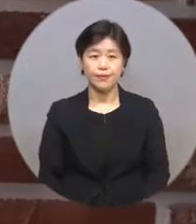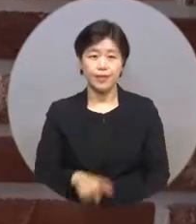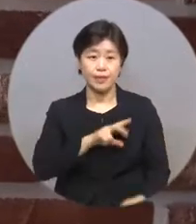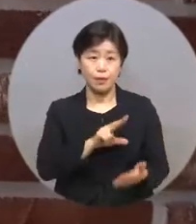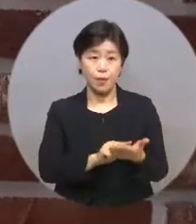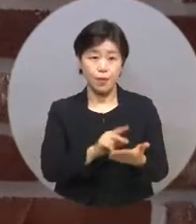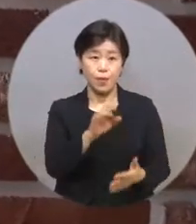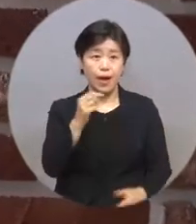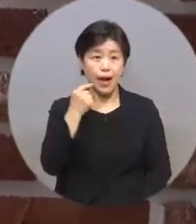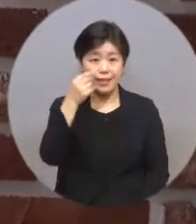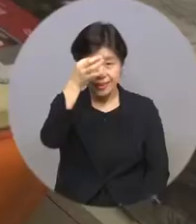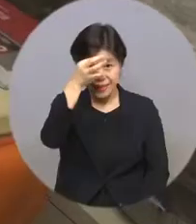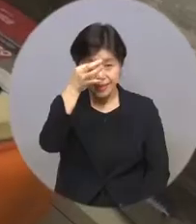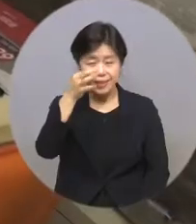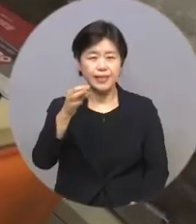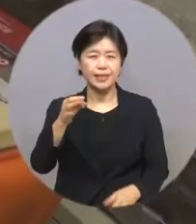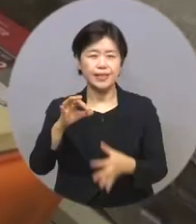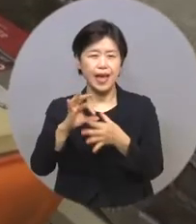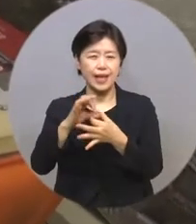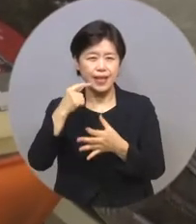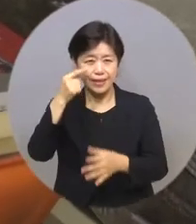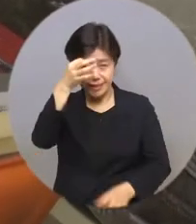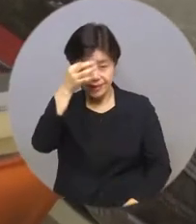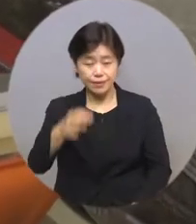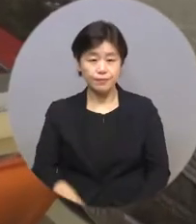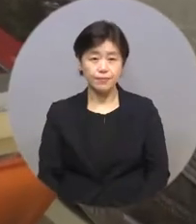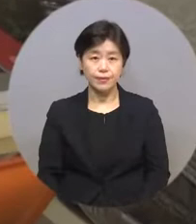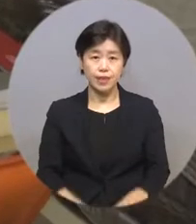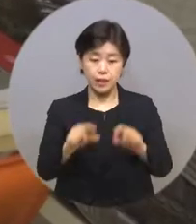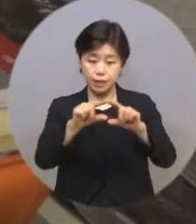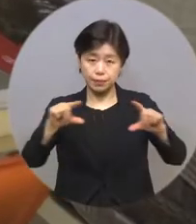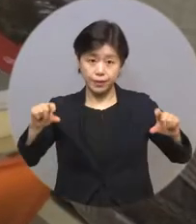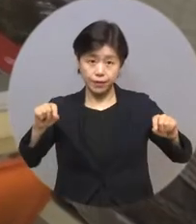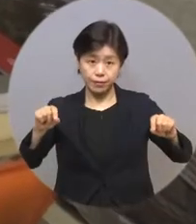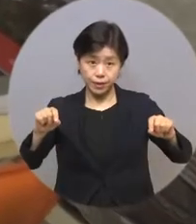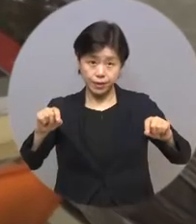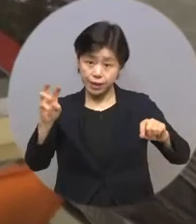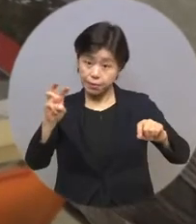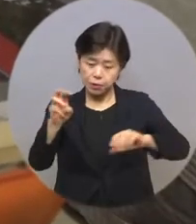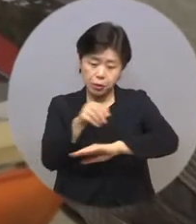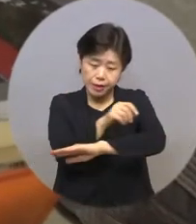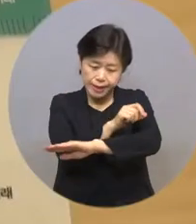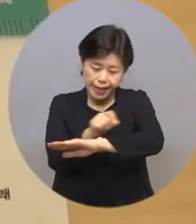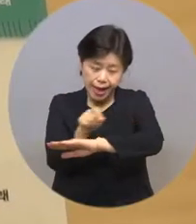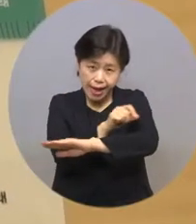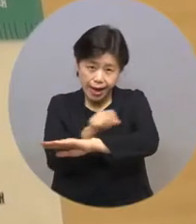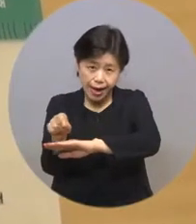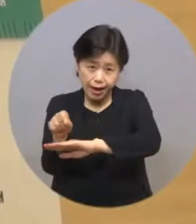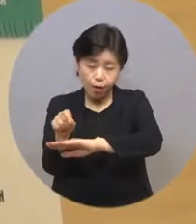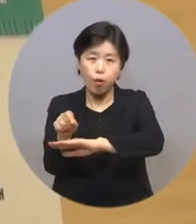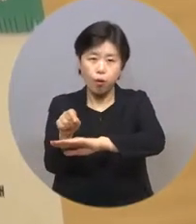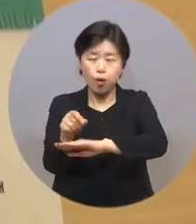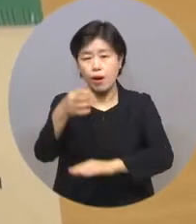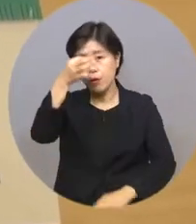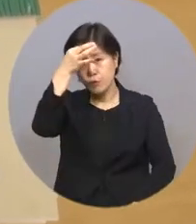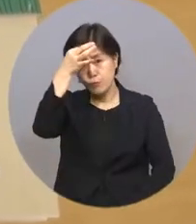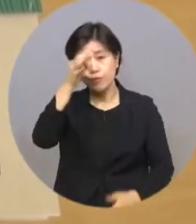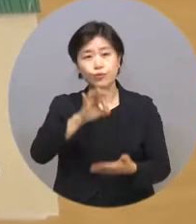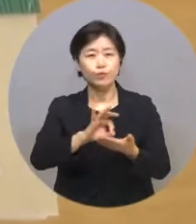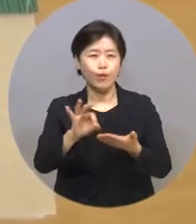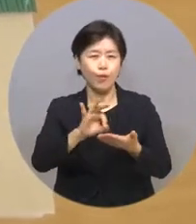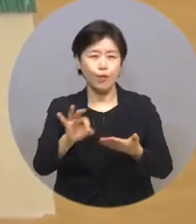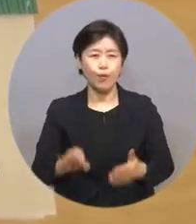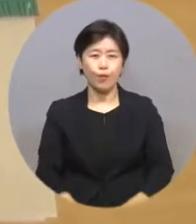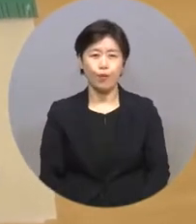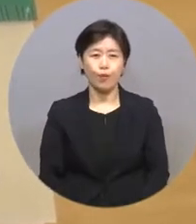아트가 시작되었습니다 30cm 자로 시작해서 30cm 자로 마무리하는 특별한 그림 기법의